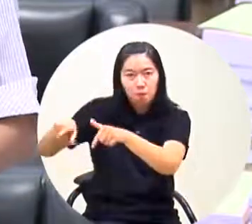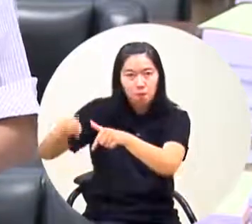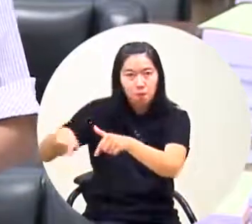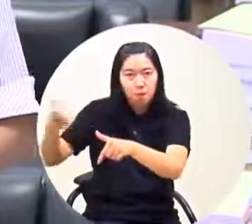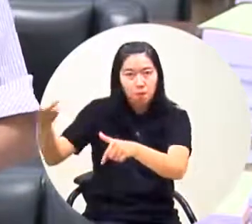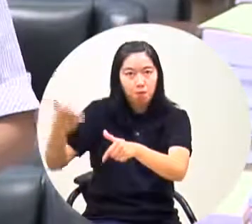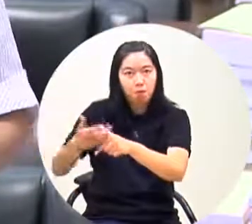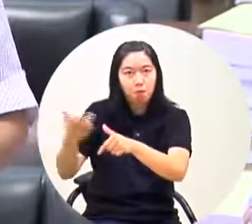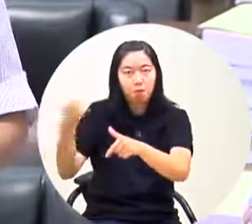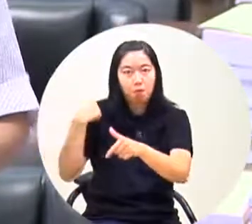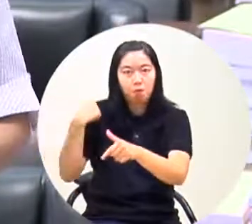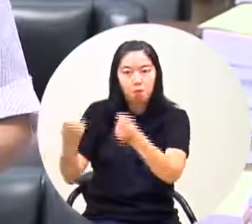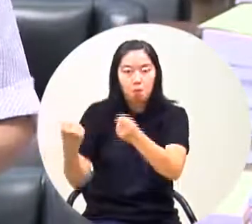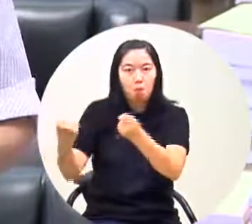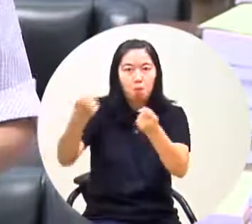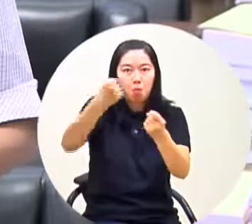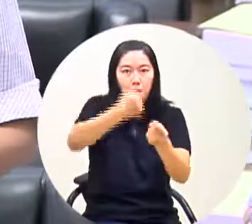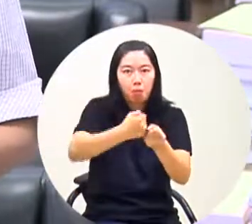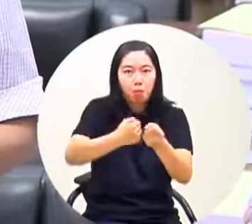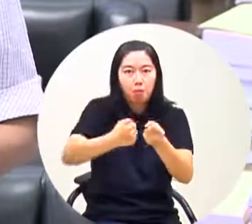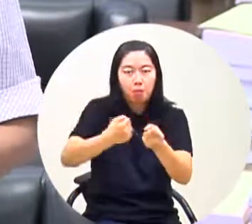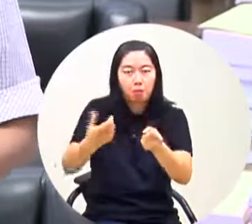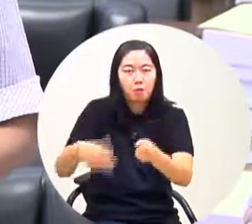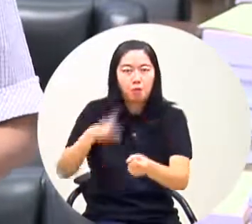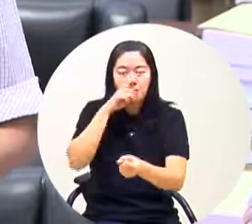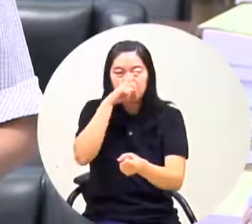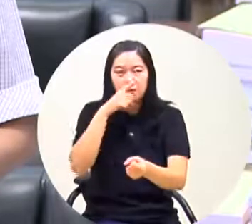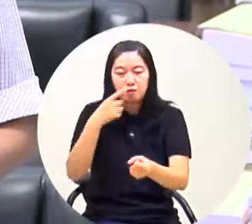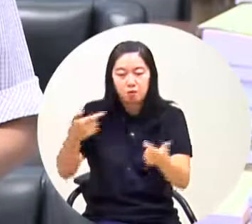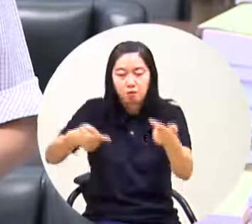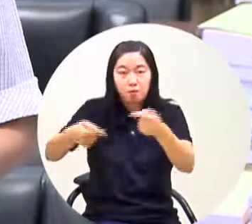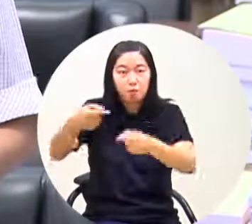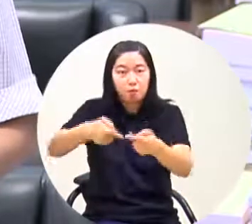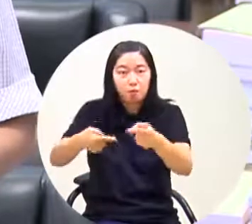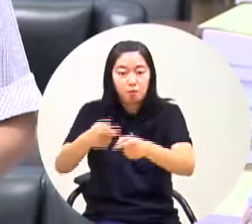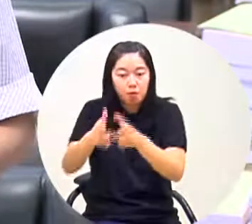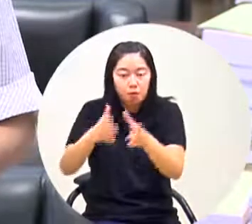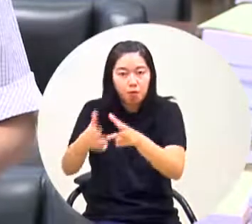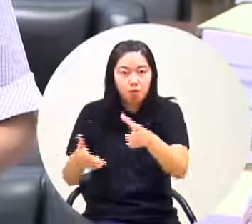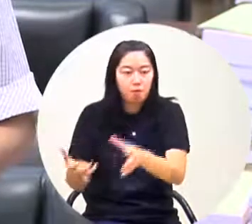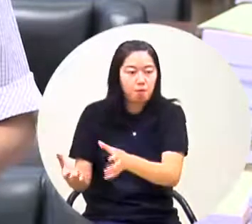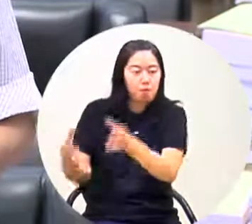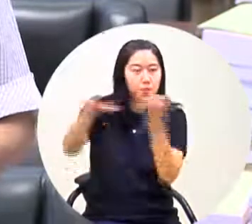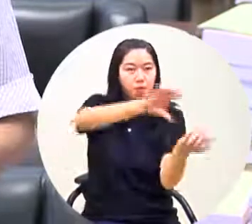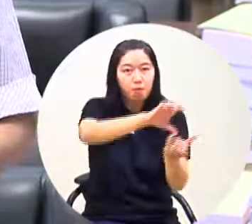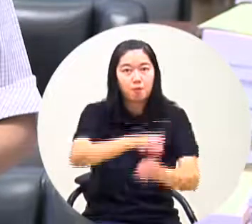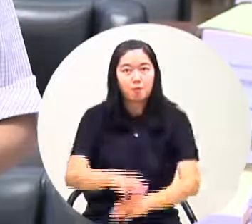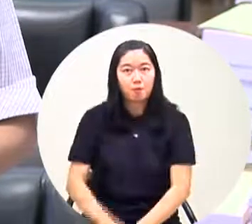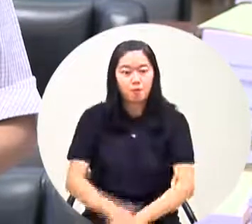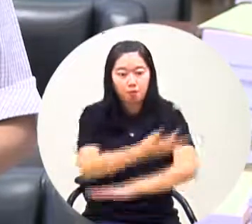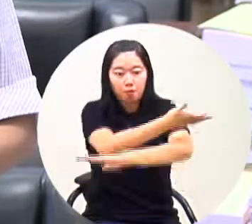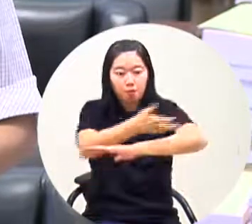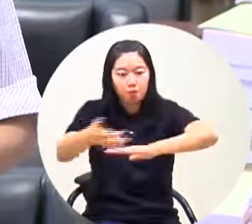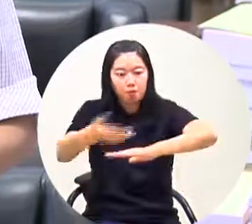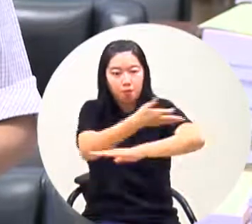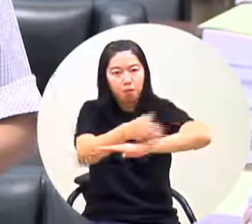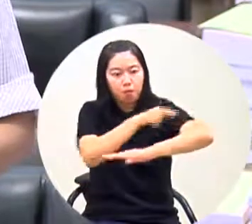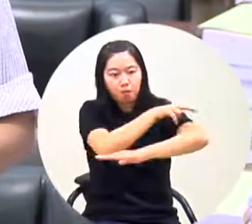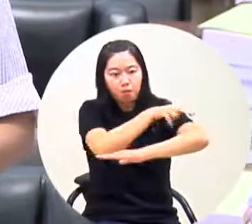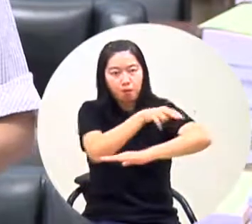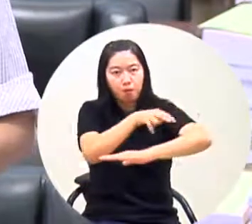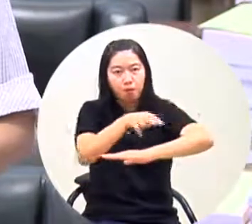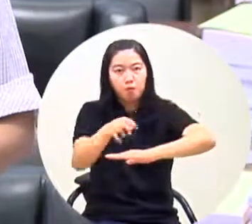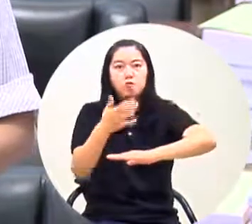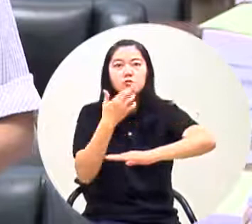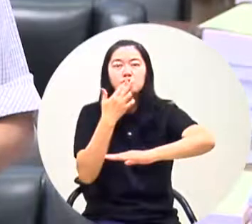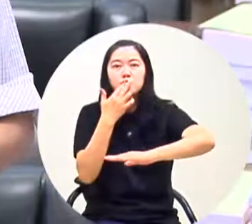个工业这个废水的一个部分啊。整条一个西隆溪可以说都变得颜色变